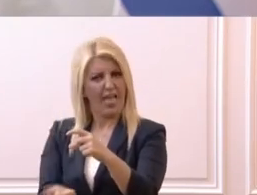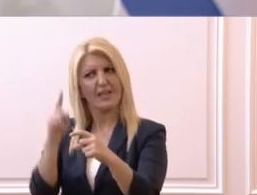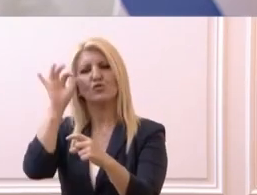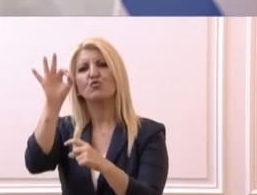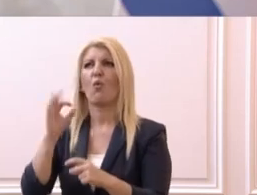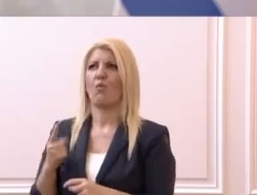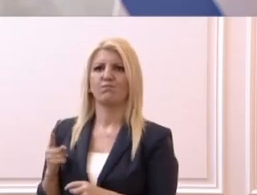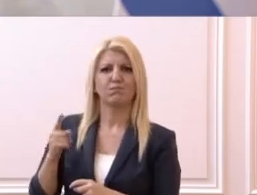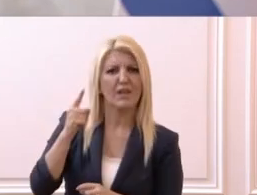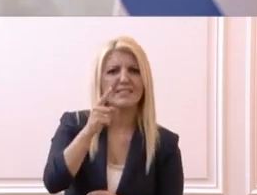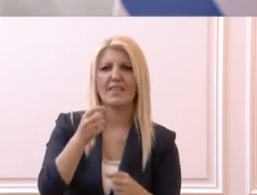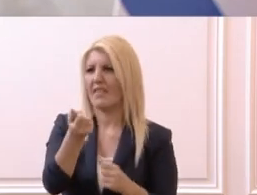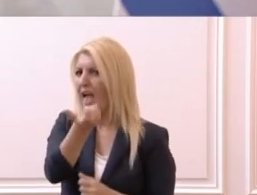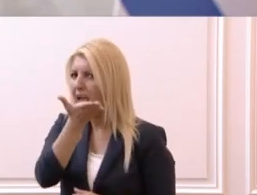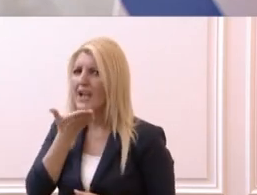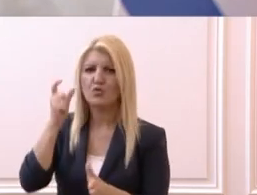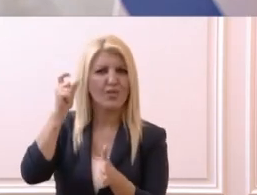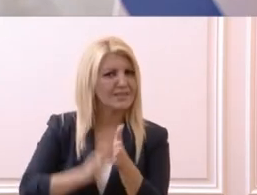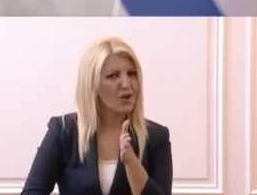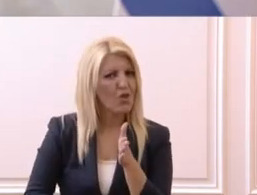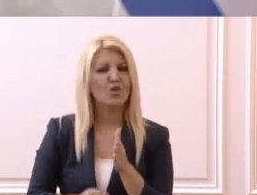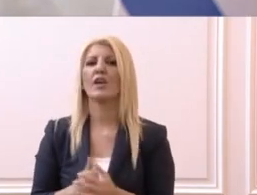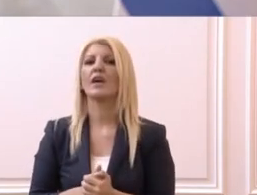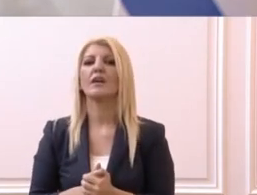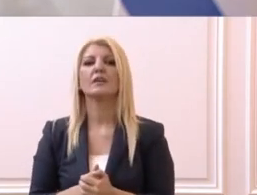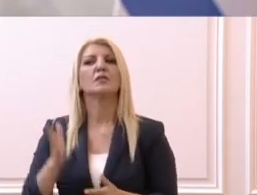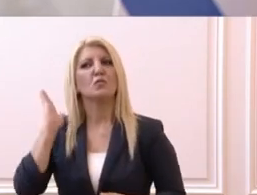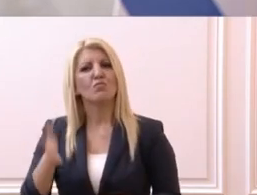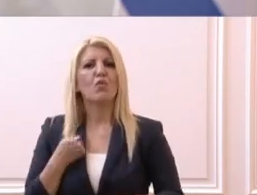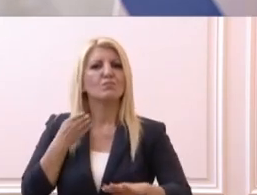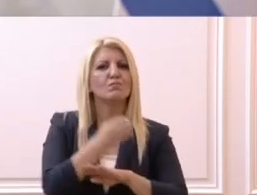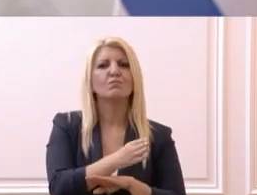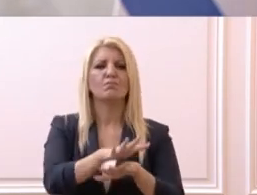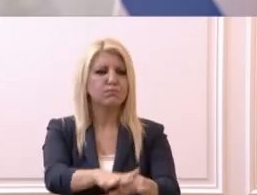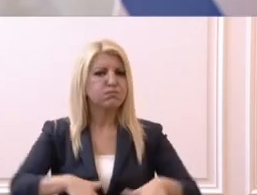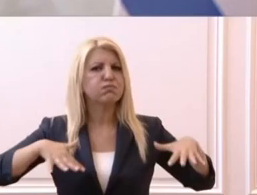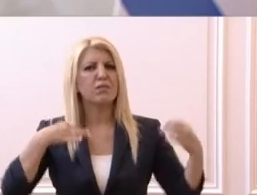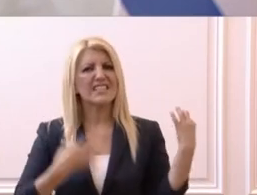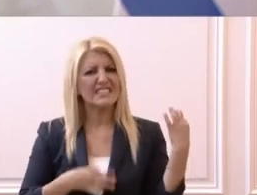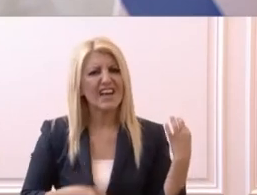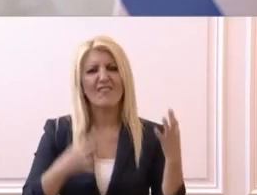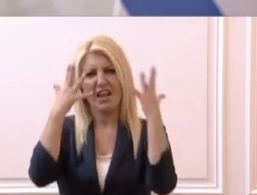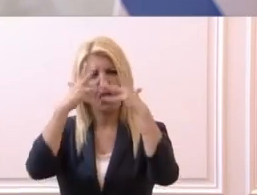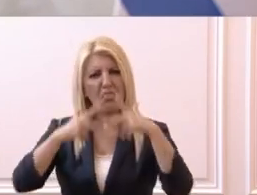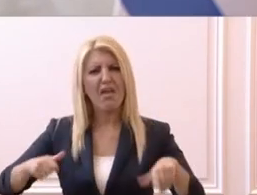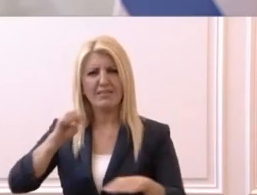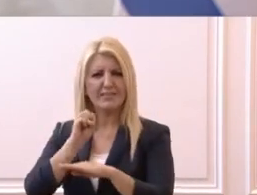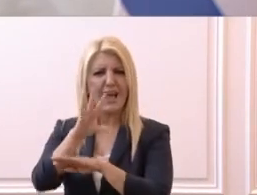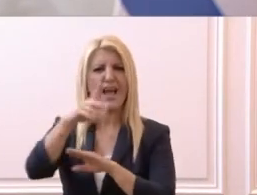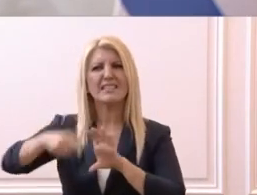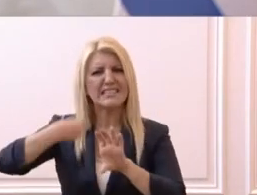ξενοδοχεία, αλλά και την είσοδο σε χώρους πολιτισμού, σε συναυλίες, σε σινεμά, σε θέατρα, σε μουσεία.